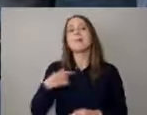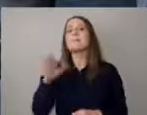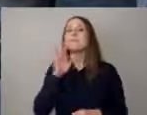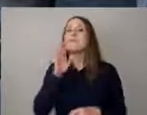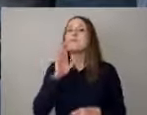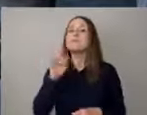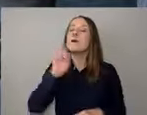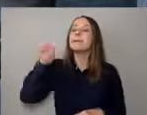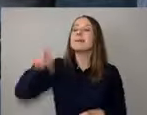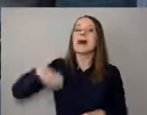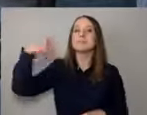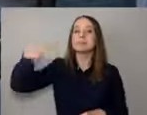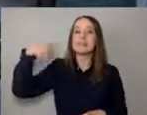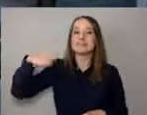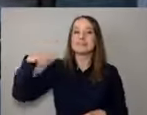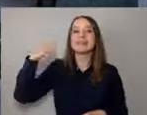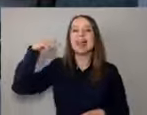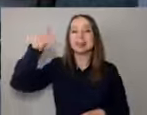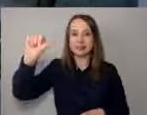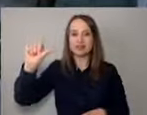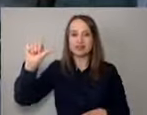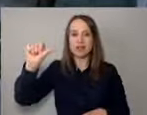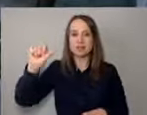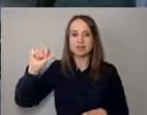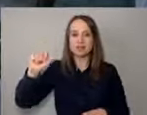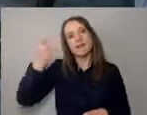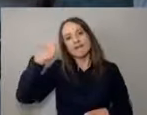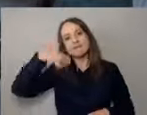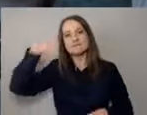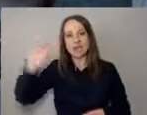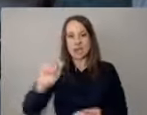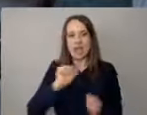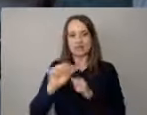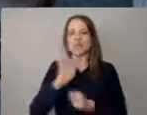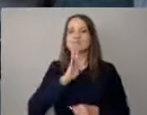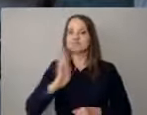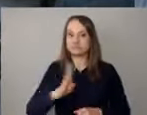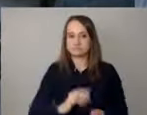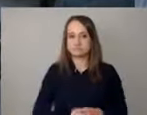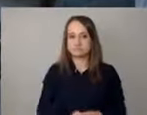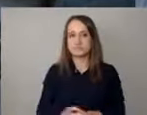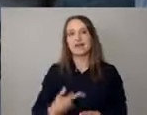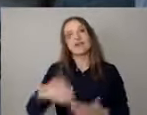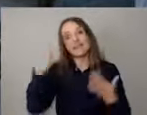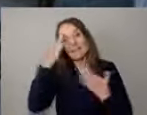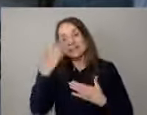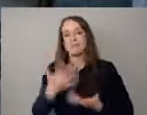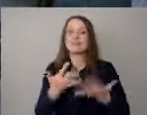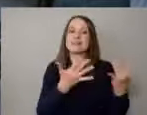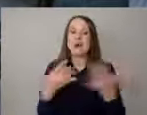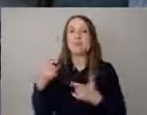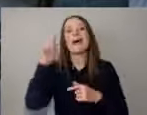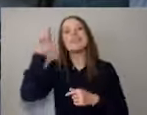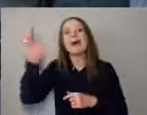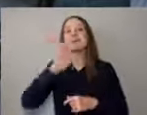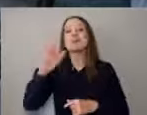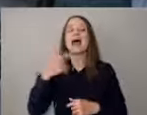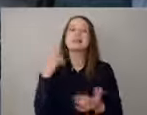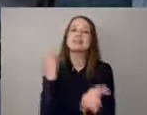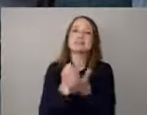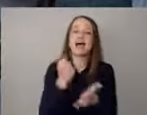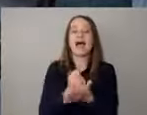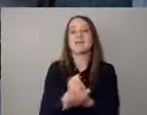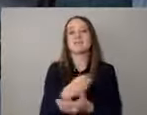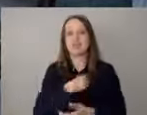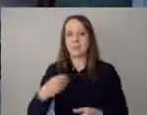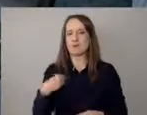do Stanów Zjednoczonych. I oczywiście to, że jedzie załatwiać polskie sprawy, w tym nie powinno być nic dziwnego. Tylko